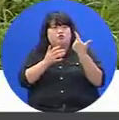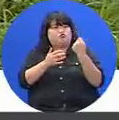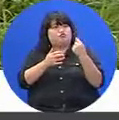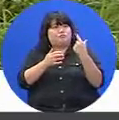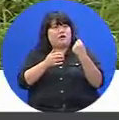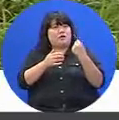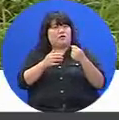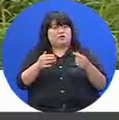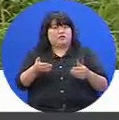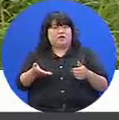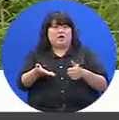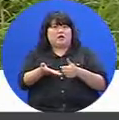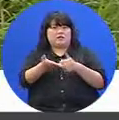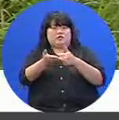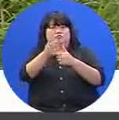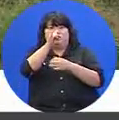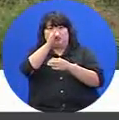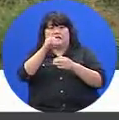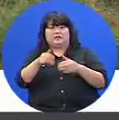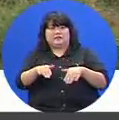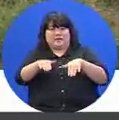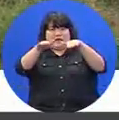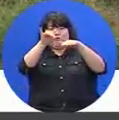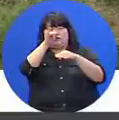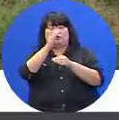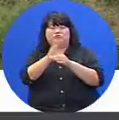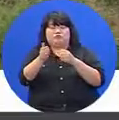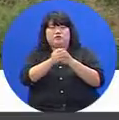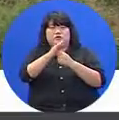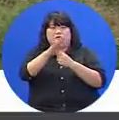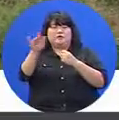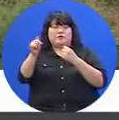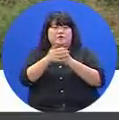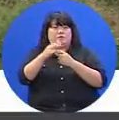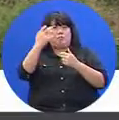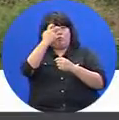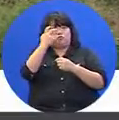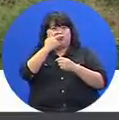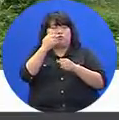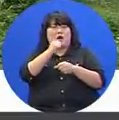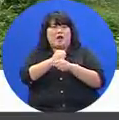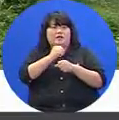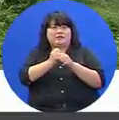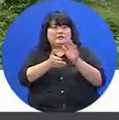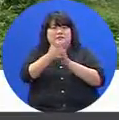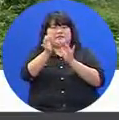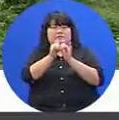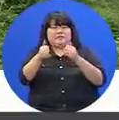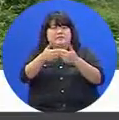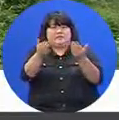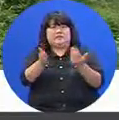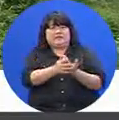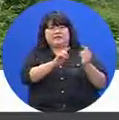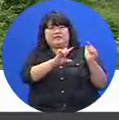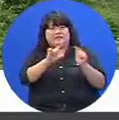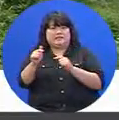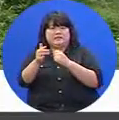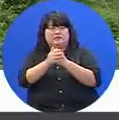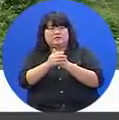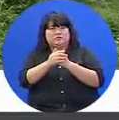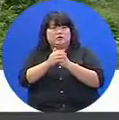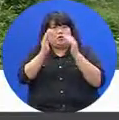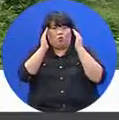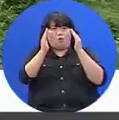6만여 개체가 서식하는 것으로 확인됐습니다. 백석재 보전을 촉구하는 전북시민사회단체는 백석재의